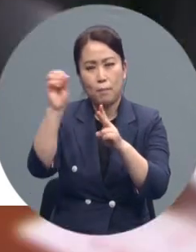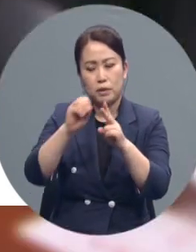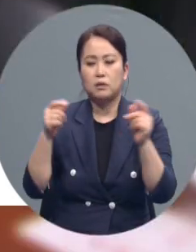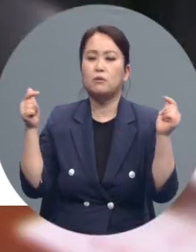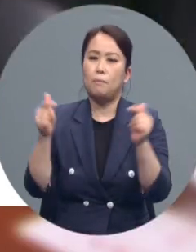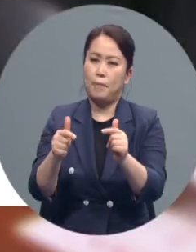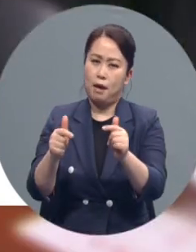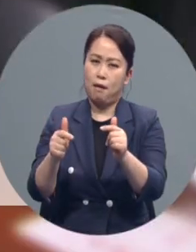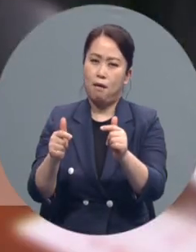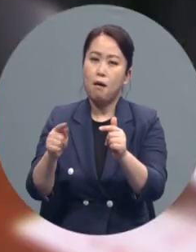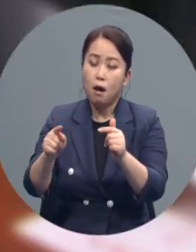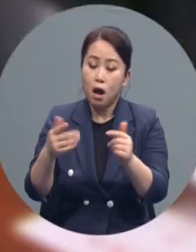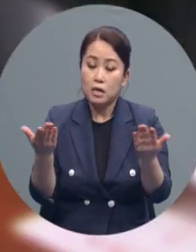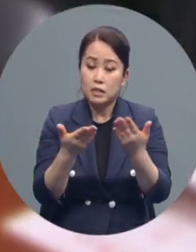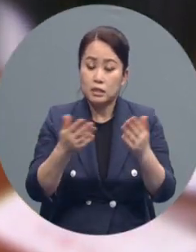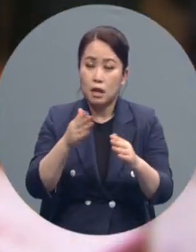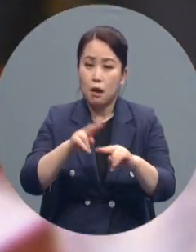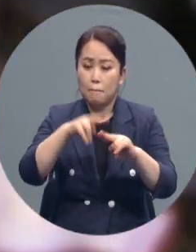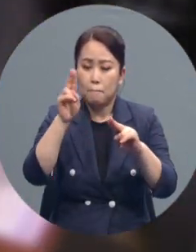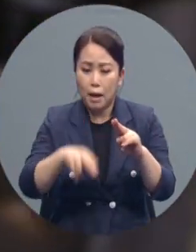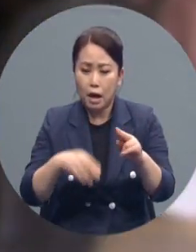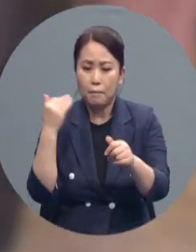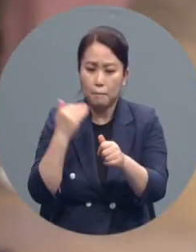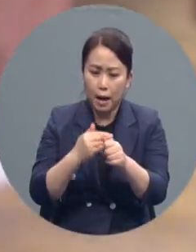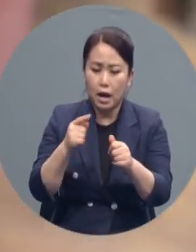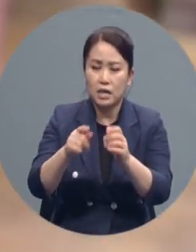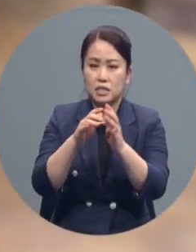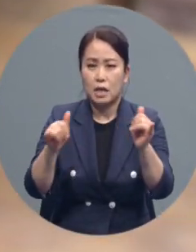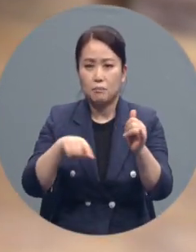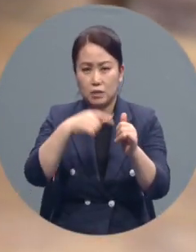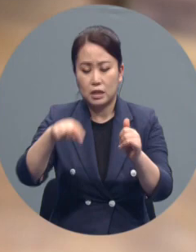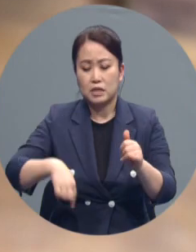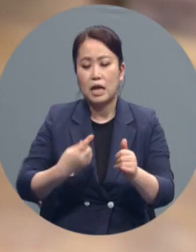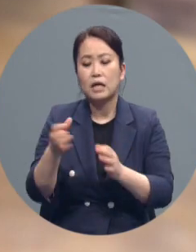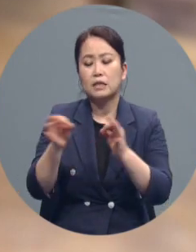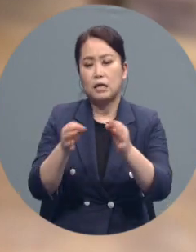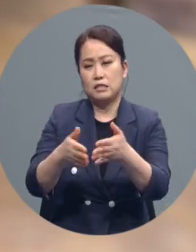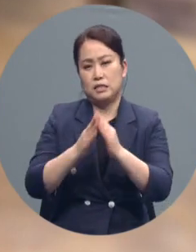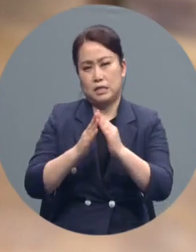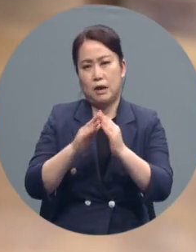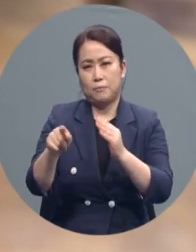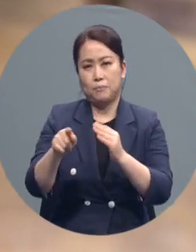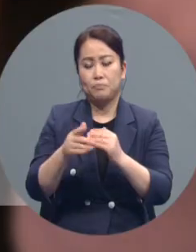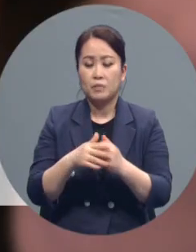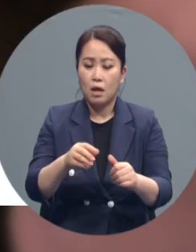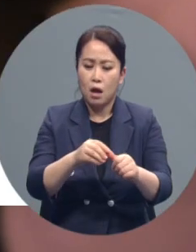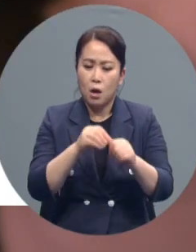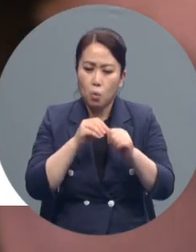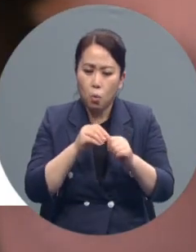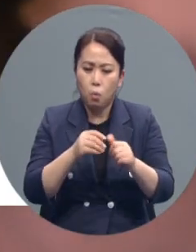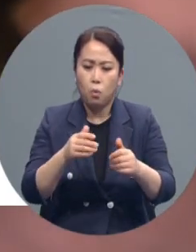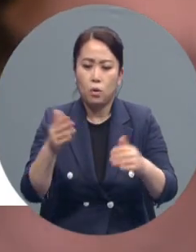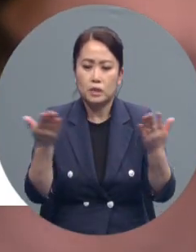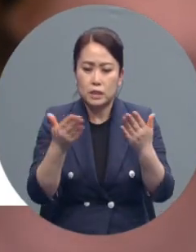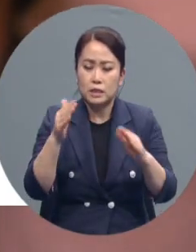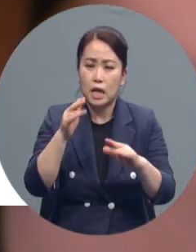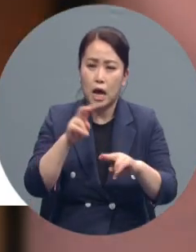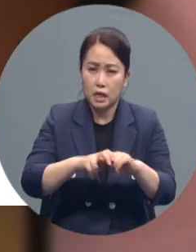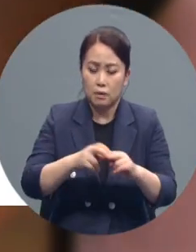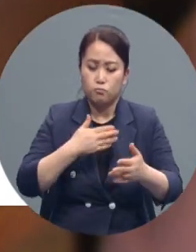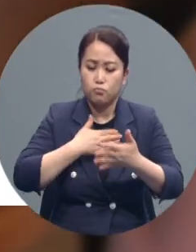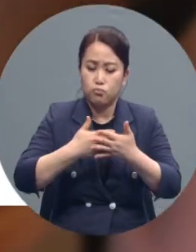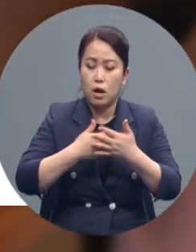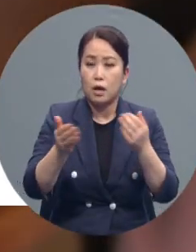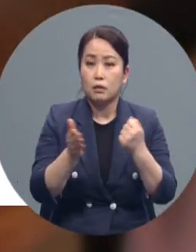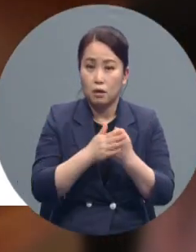줄었습니다 직장을 잃고 자영업에 내몰린 겁니다 고용이 불안한 하다보니까 손쉽게 내 맘